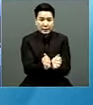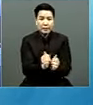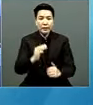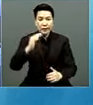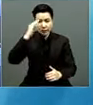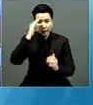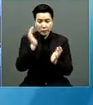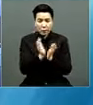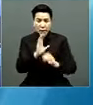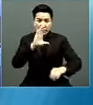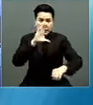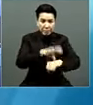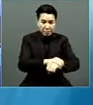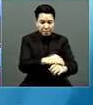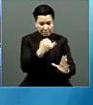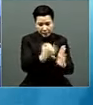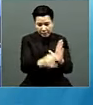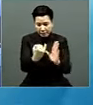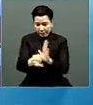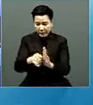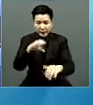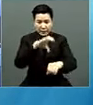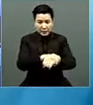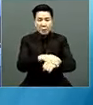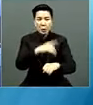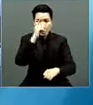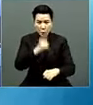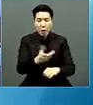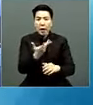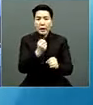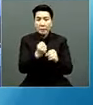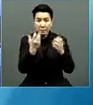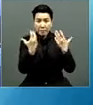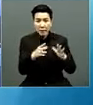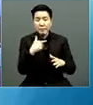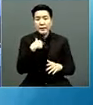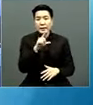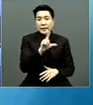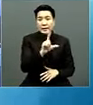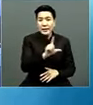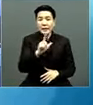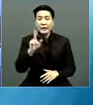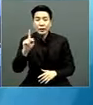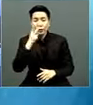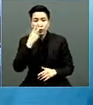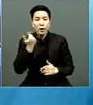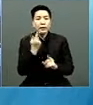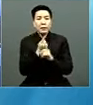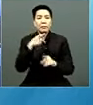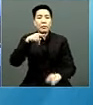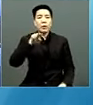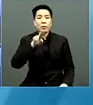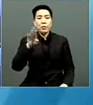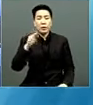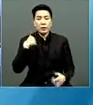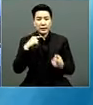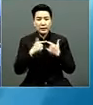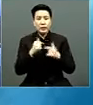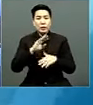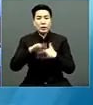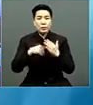ำรวจนะครับก็พบว่ามีคดีที่ต้องดำเนินการผ่านไปนะครับตามพ.ร.ก.ฉุกเฉินเนี่ยนะครับในด้านค